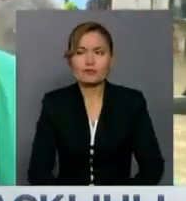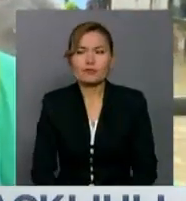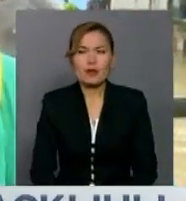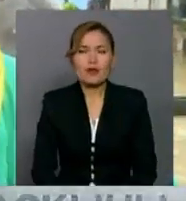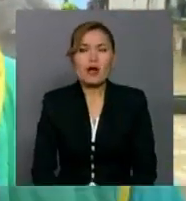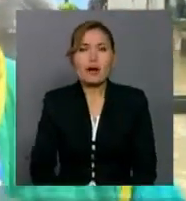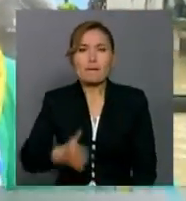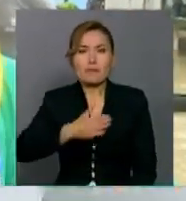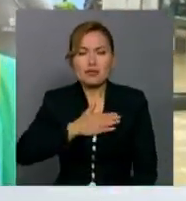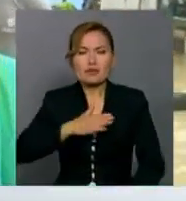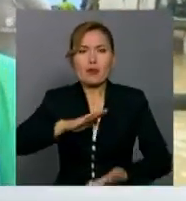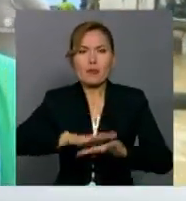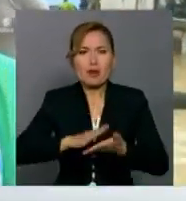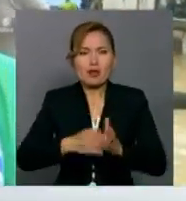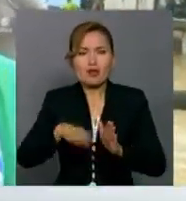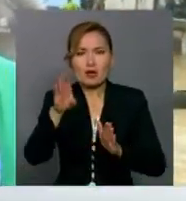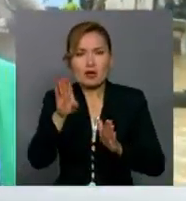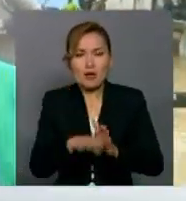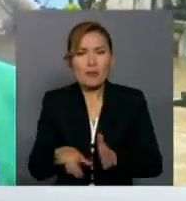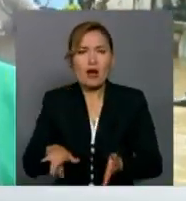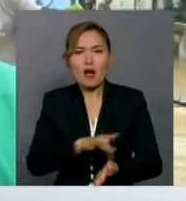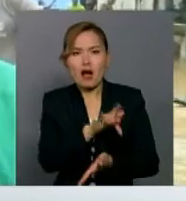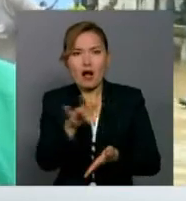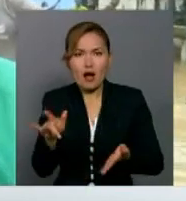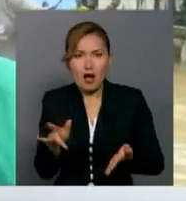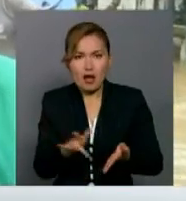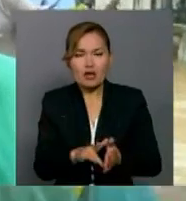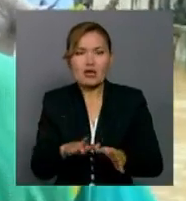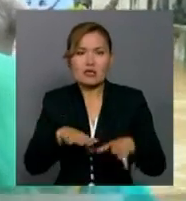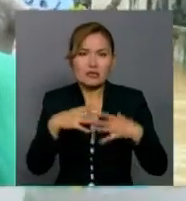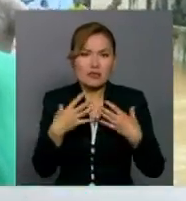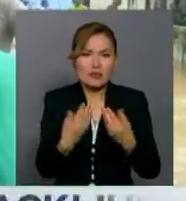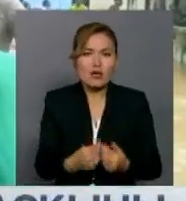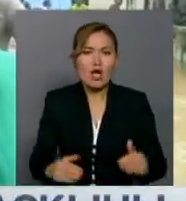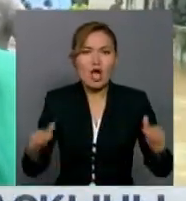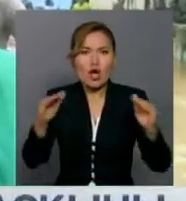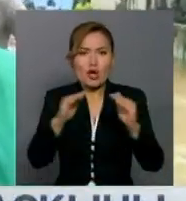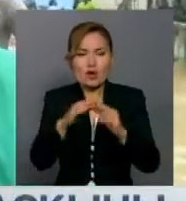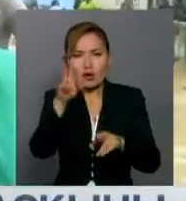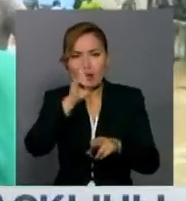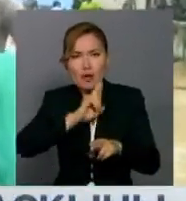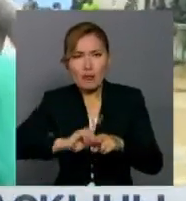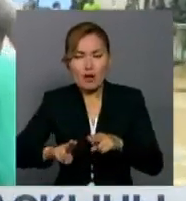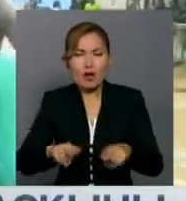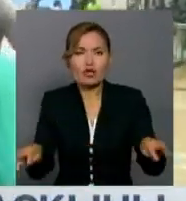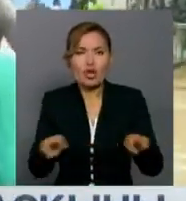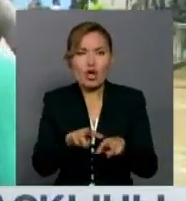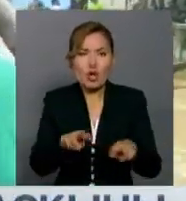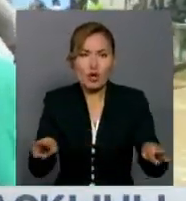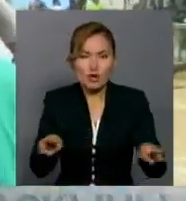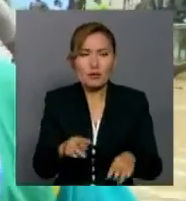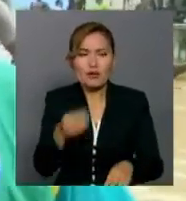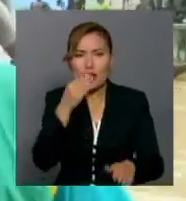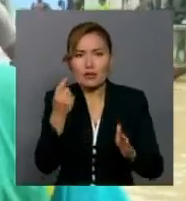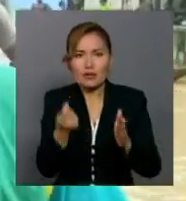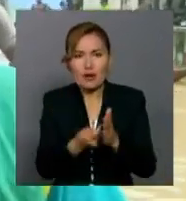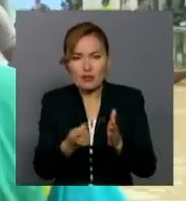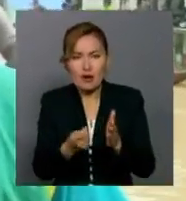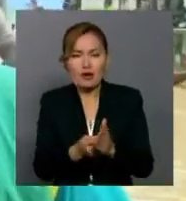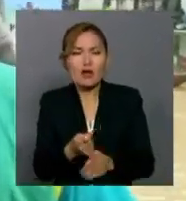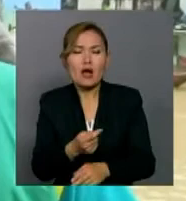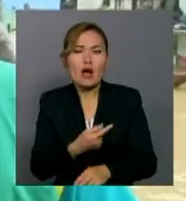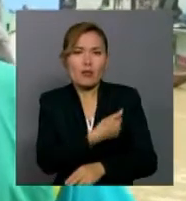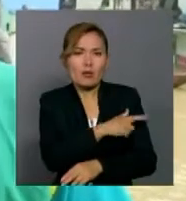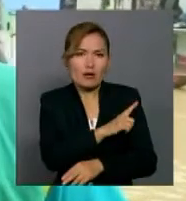Жағдай қиындады. Қала тұрғындарының басым бөлігі үй жайынан айырылды. Үкімет азық-түлік керек жарақпен көмектесіп қана қоймай, мәселенің